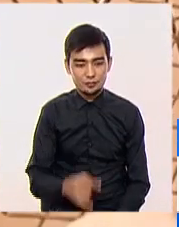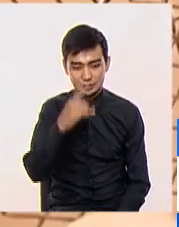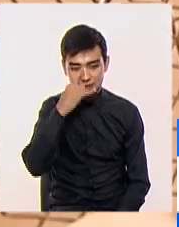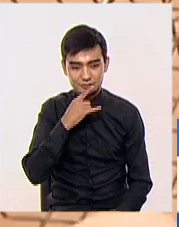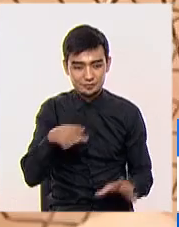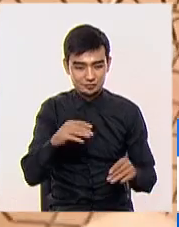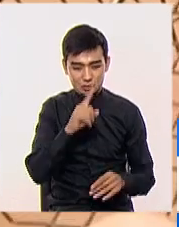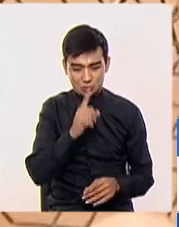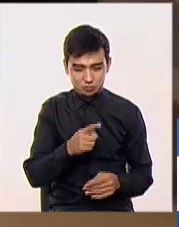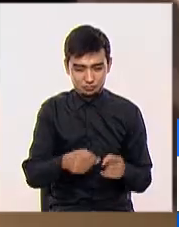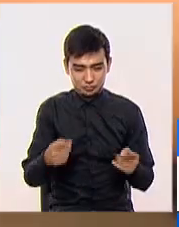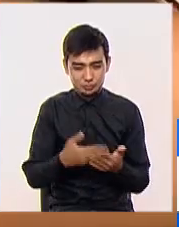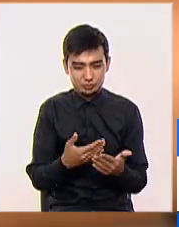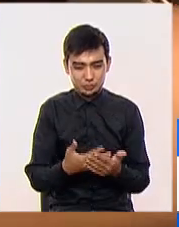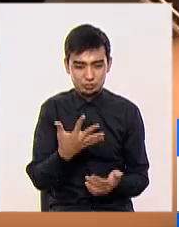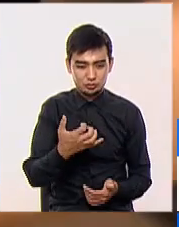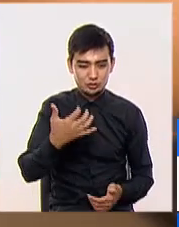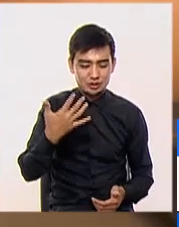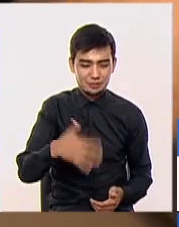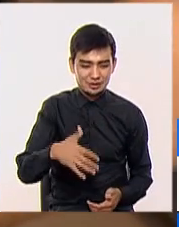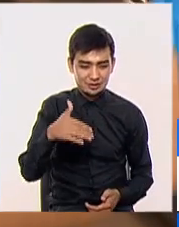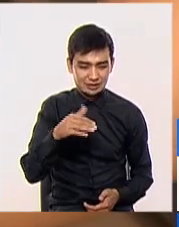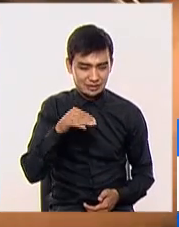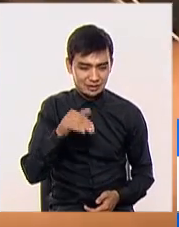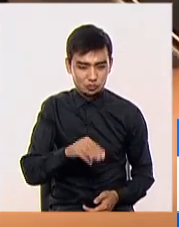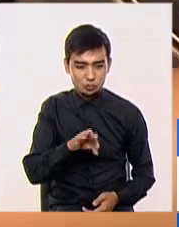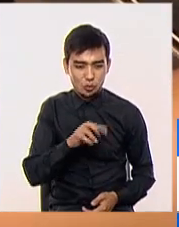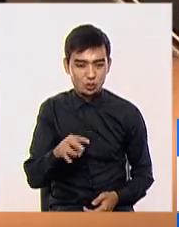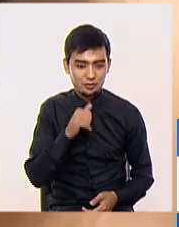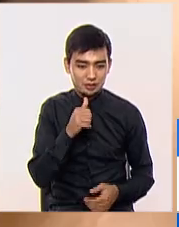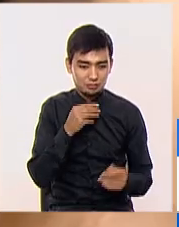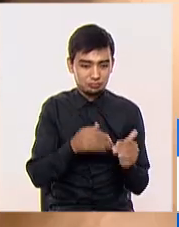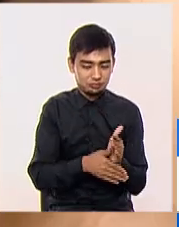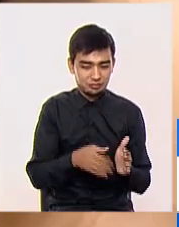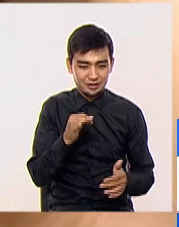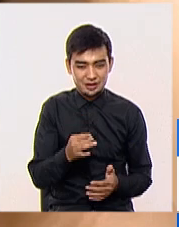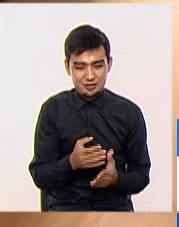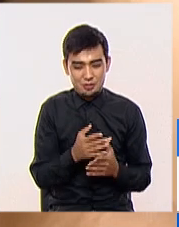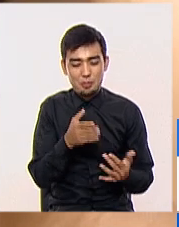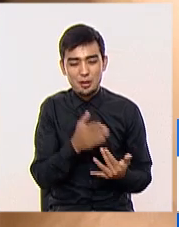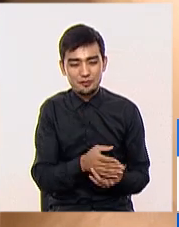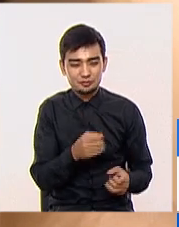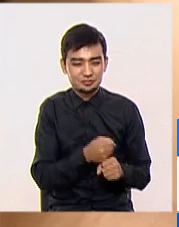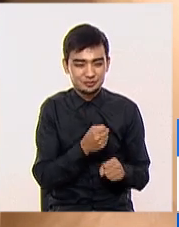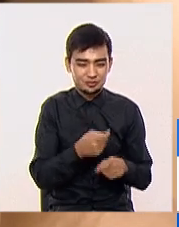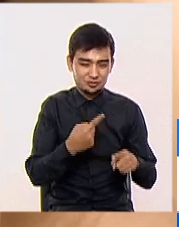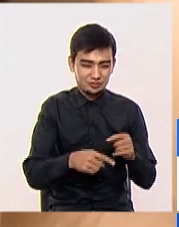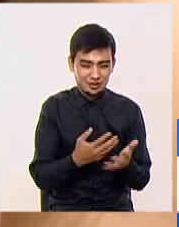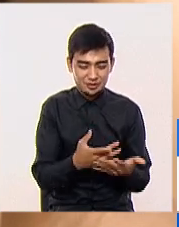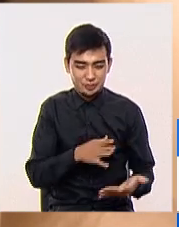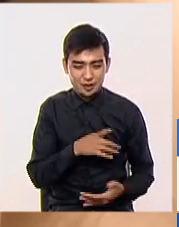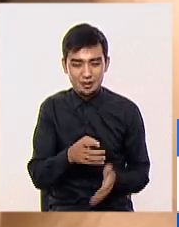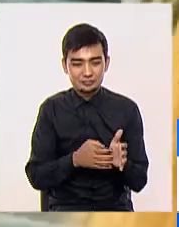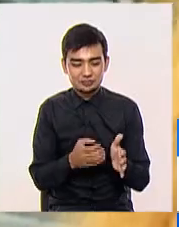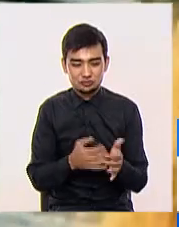Казахстанцы за год потребляют порядка 550 тысяч тонн сахара. Половина идет на производственные цели. Сейчас в стране наблюдается дефицит